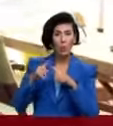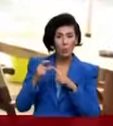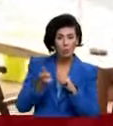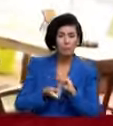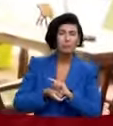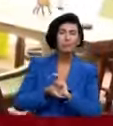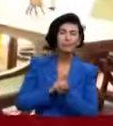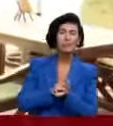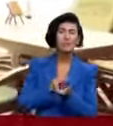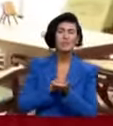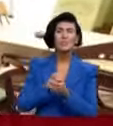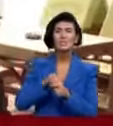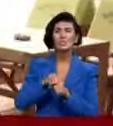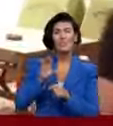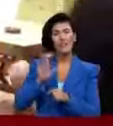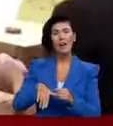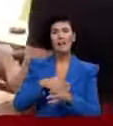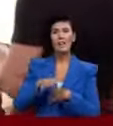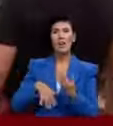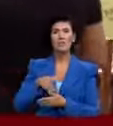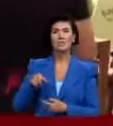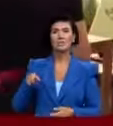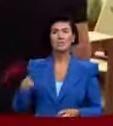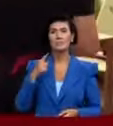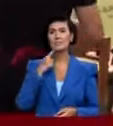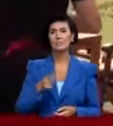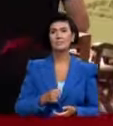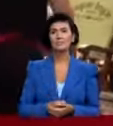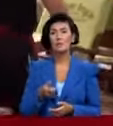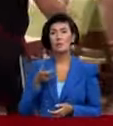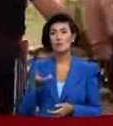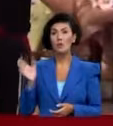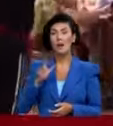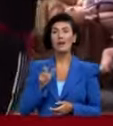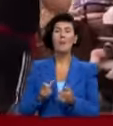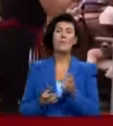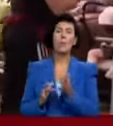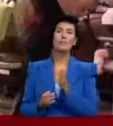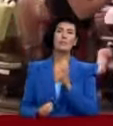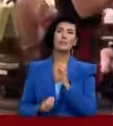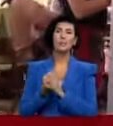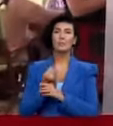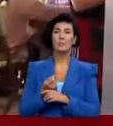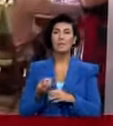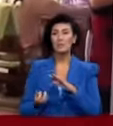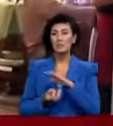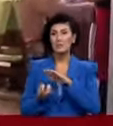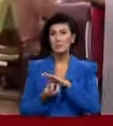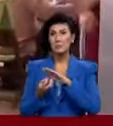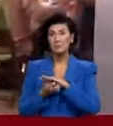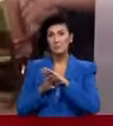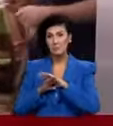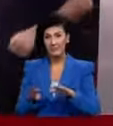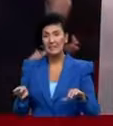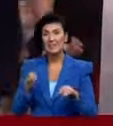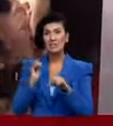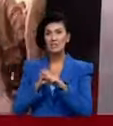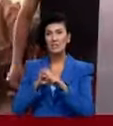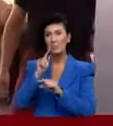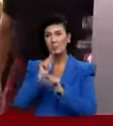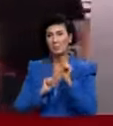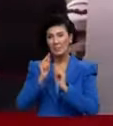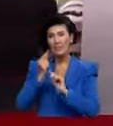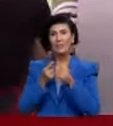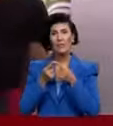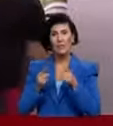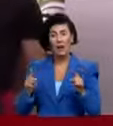bitki içerisinde karıştırılıyor ve ondan sonrasında da kahve ortaya çıkıyor. Tabii hem pişirme tekniği hem içerisinde bitkilerde